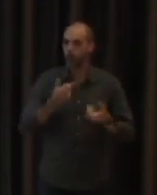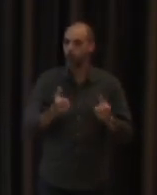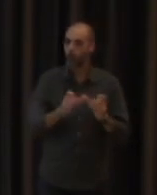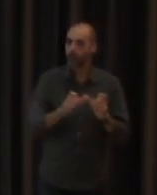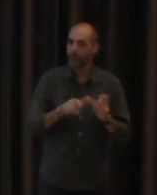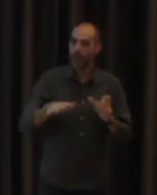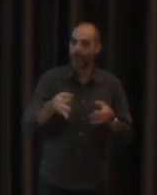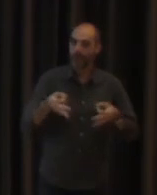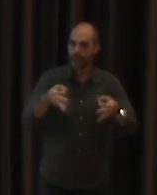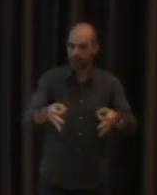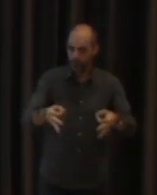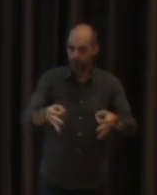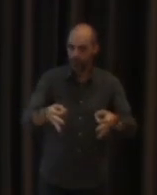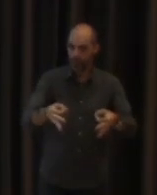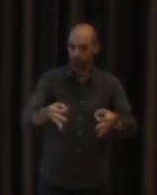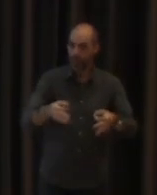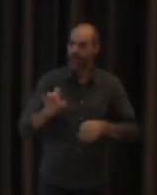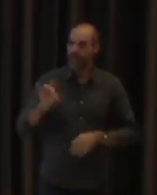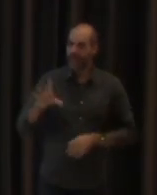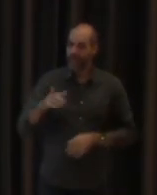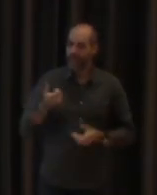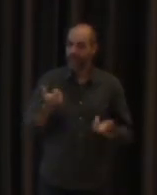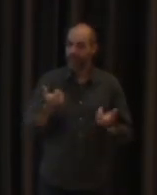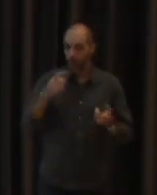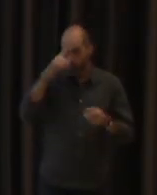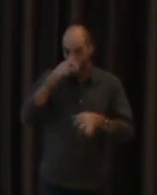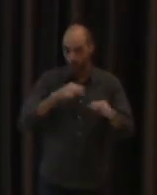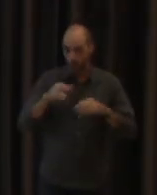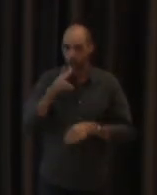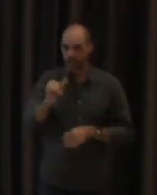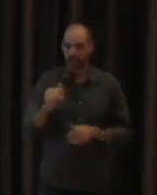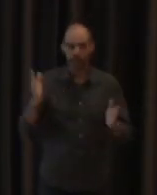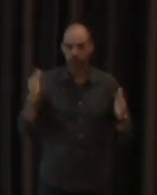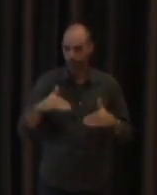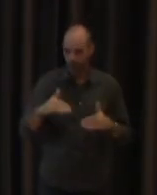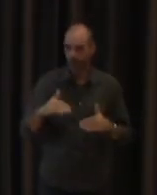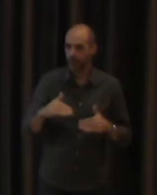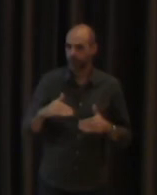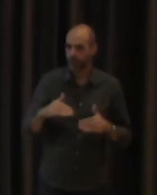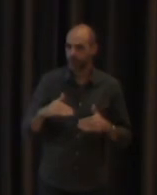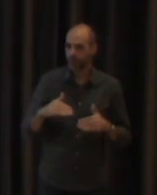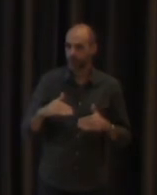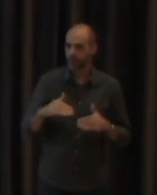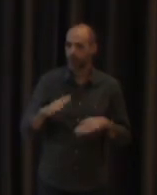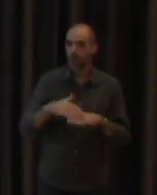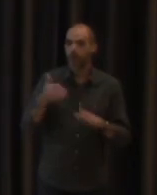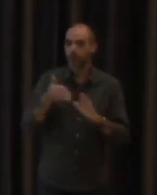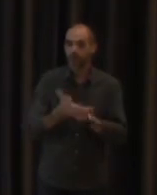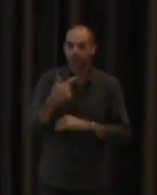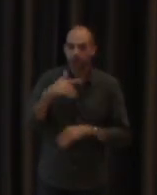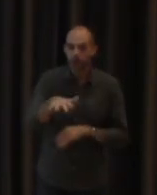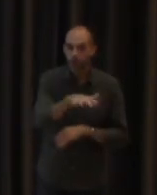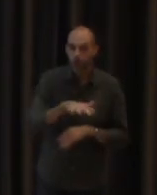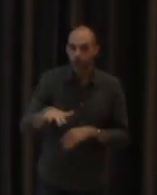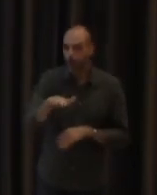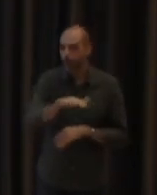destinació, a 15 apareixen sense el pronom i, sense cap expressió amb sentit locatiu, quan el lloc de